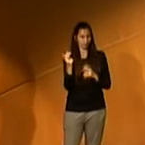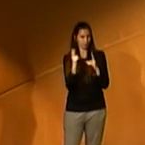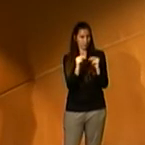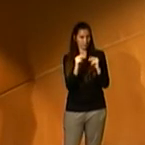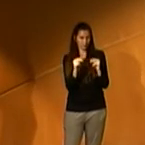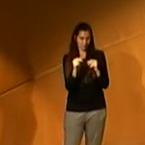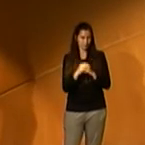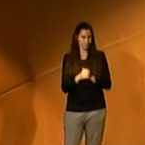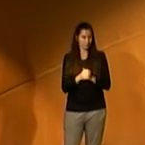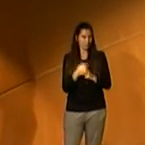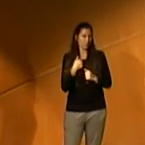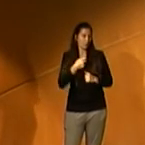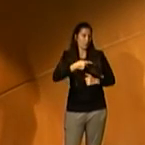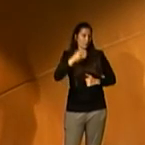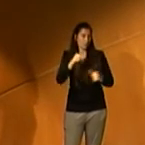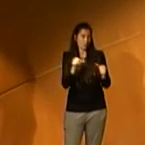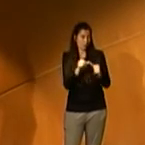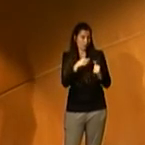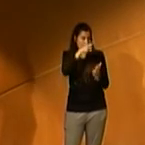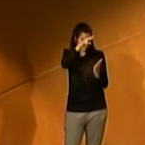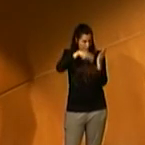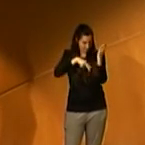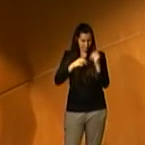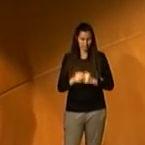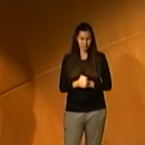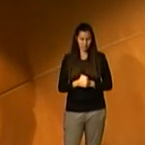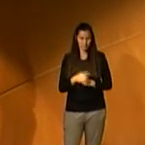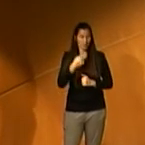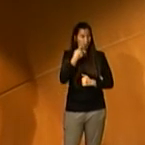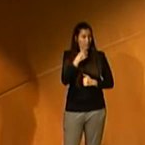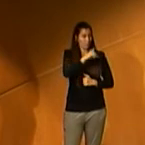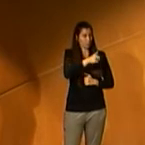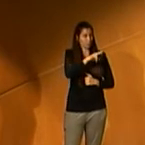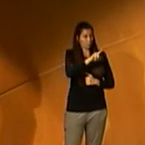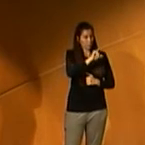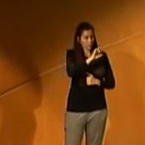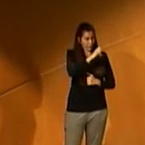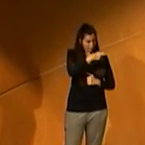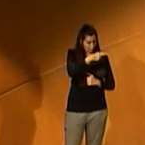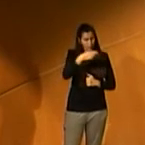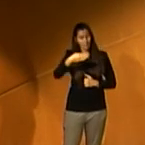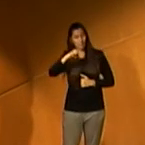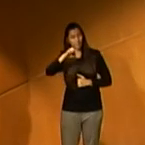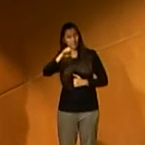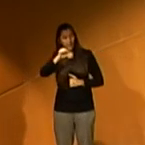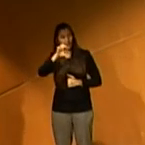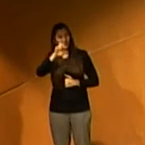Je vais plutôt passer par la lecture pour vous expliquer tout ça. Donc je parlerai de Julien, Maëva et Maria. Donc Julien est un